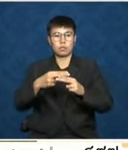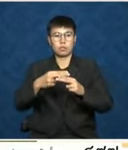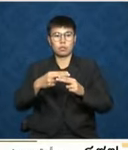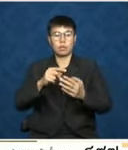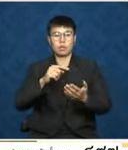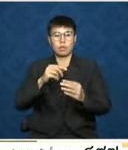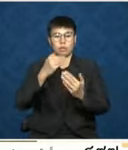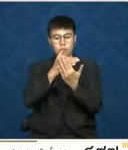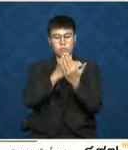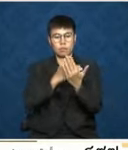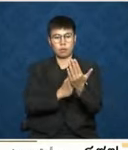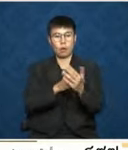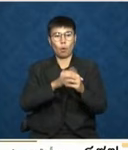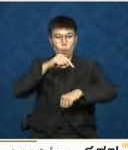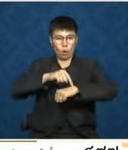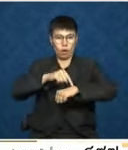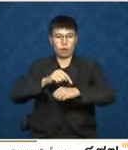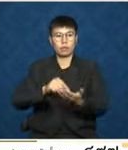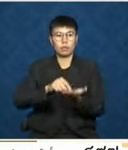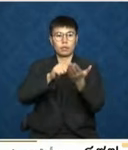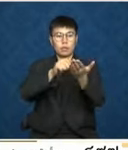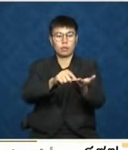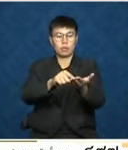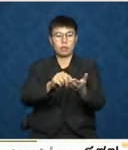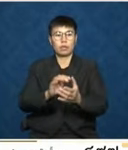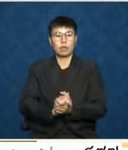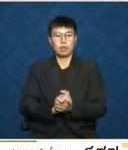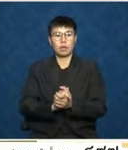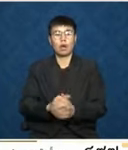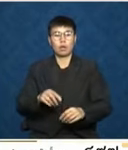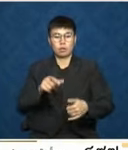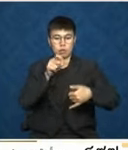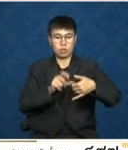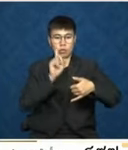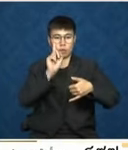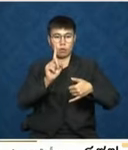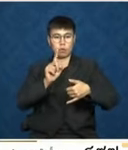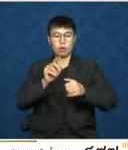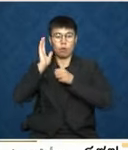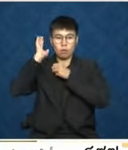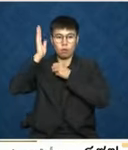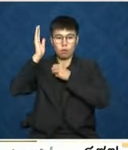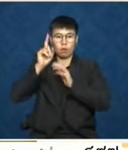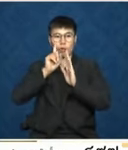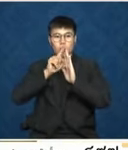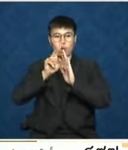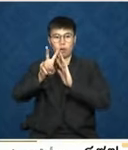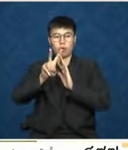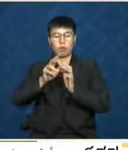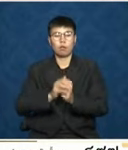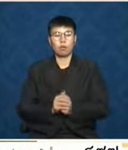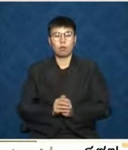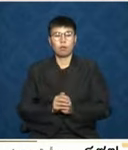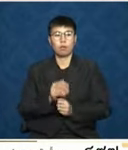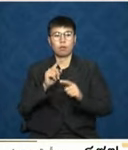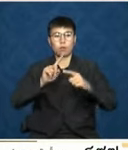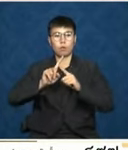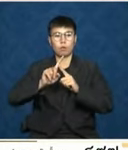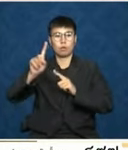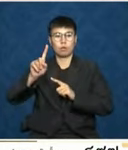ยื่นมานะครับขอให้ใช้เวลาท่านละ 2นาทีนะครับท่านแรกขอเชิญ